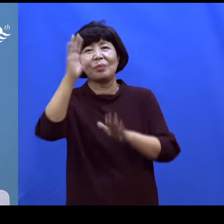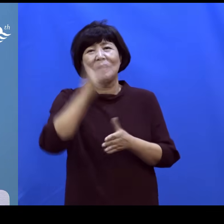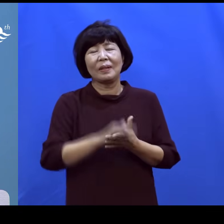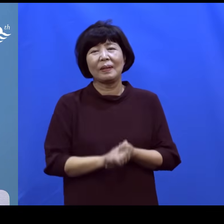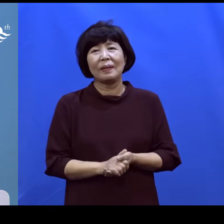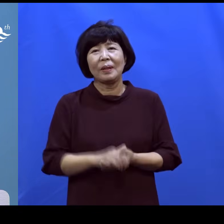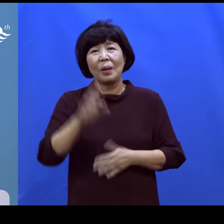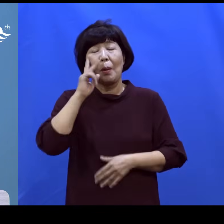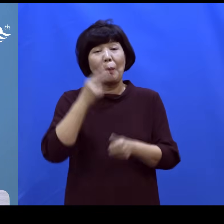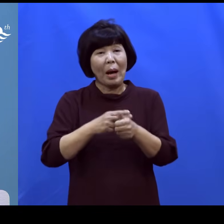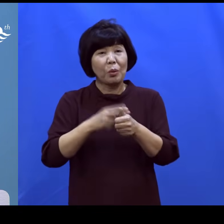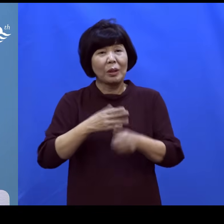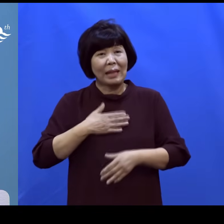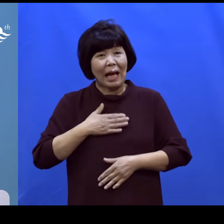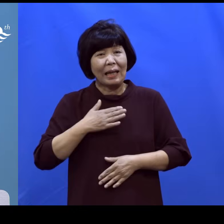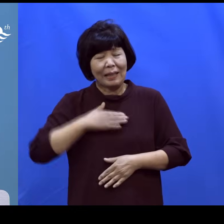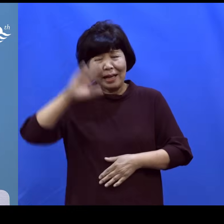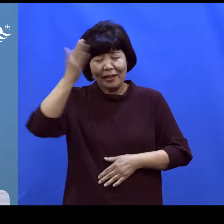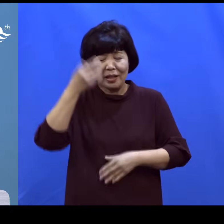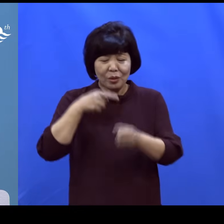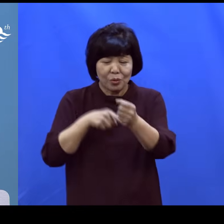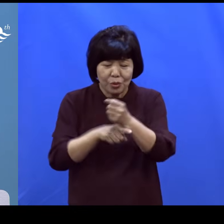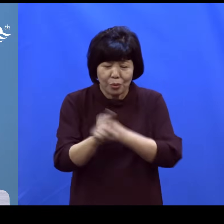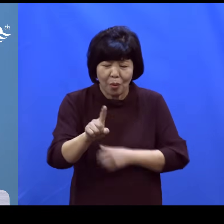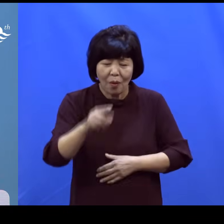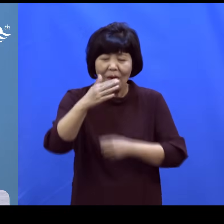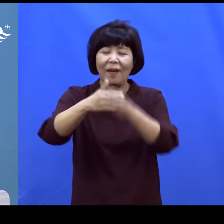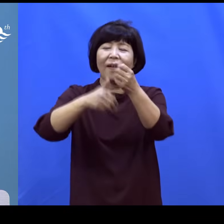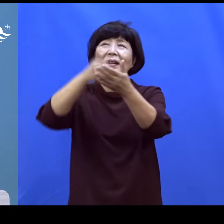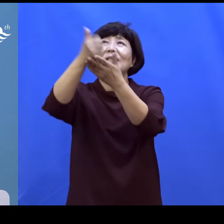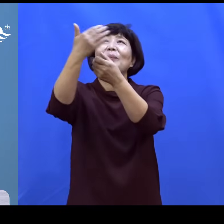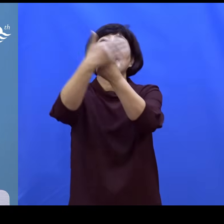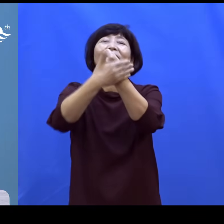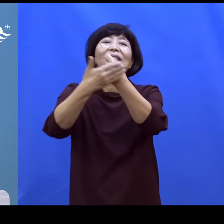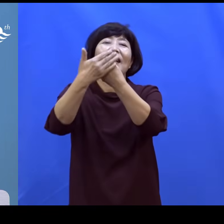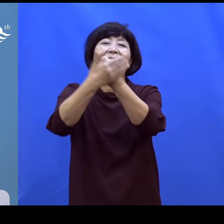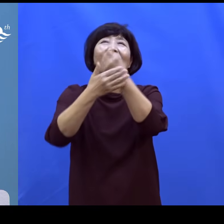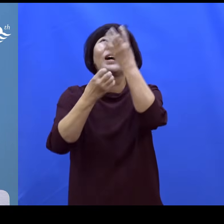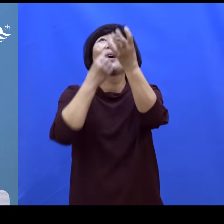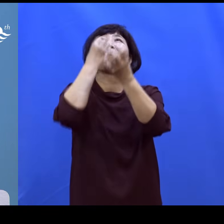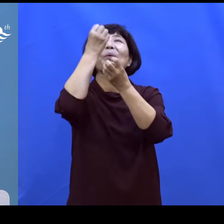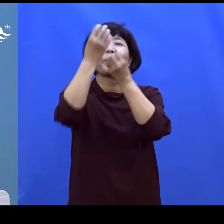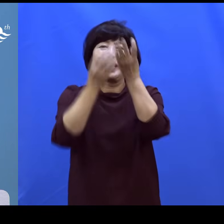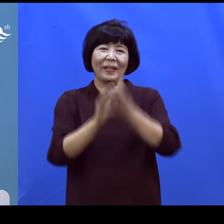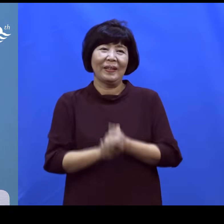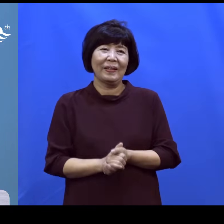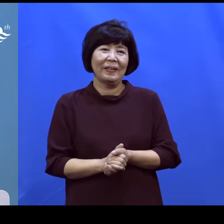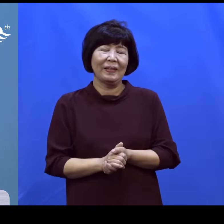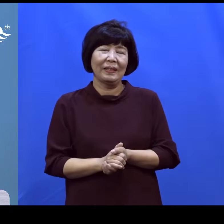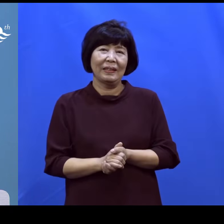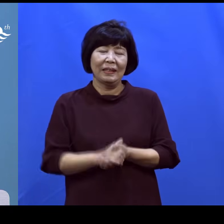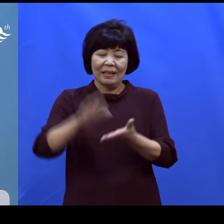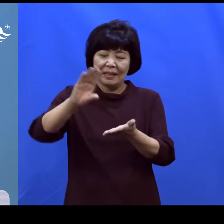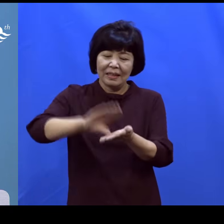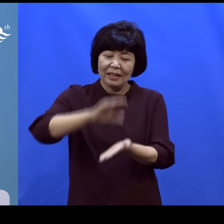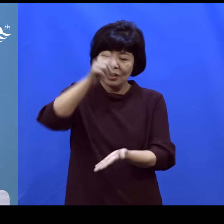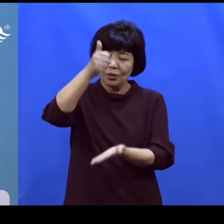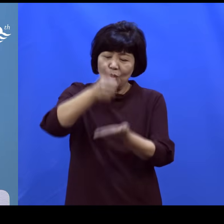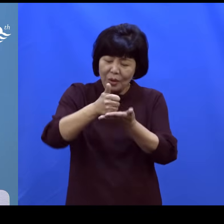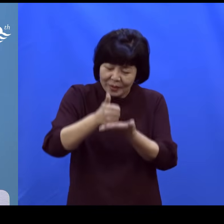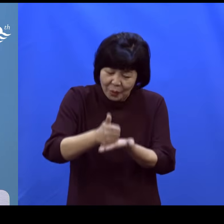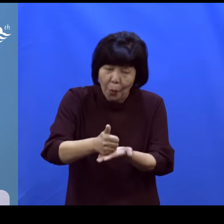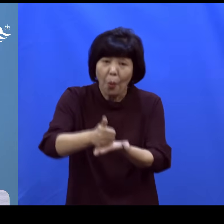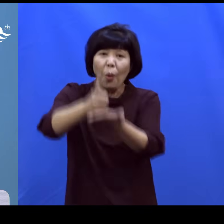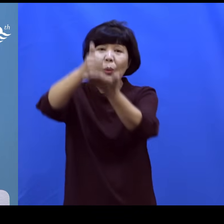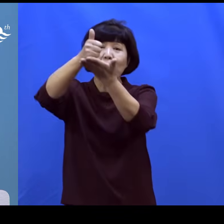것은 하나님의 은혜로 된 것이라고 얘기하는 것입니다. 그러므로 여러분, 우리는 우리의 삶을 통하여 적극적으로 그리스도를 높이는 삶을 살아야